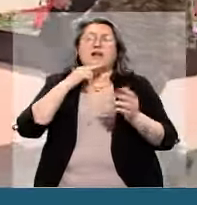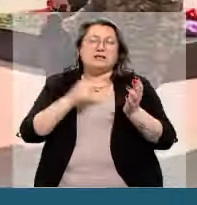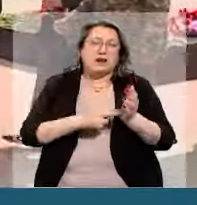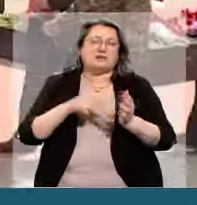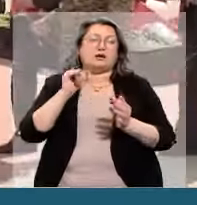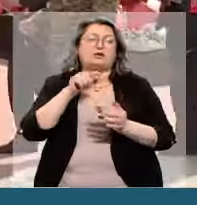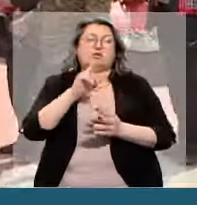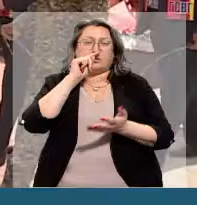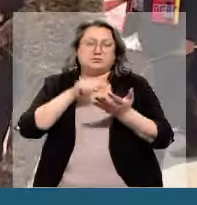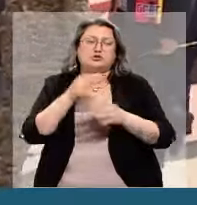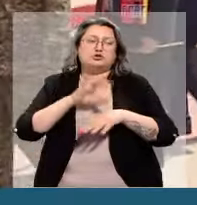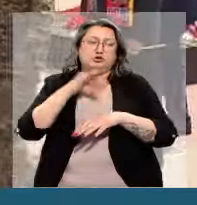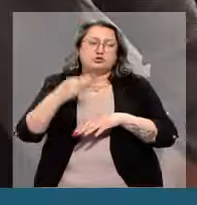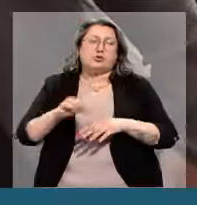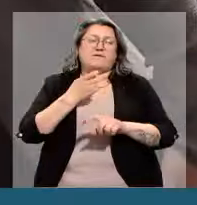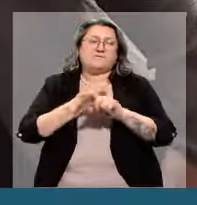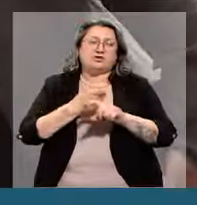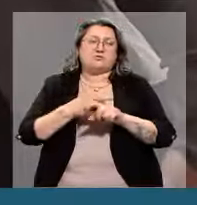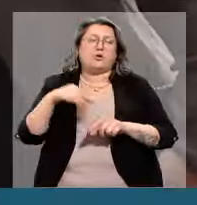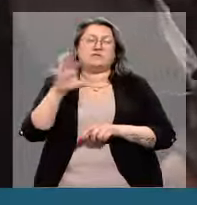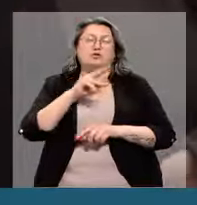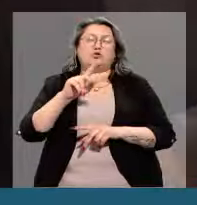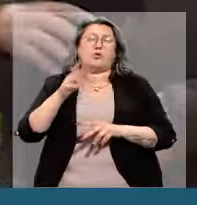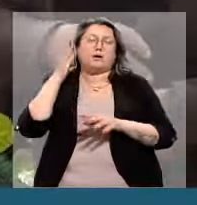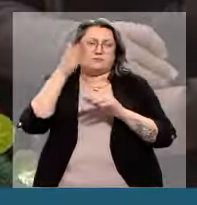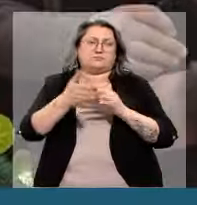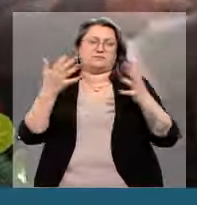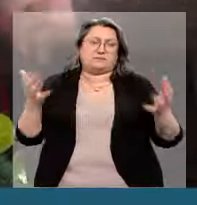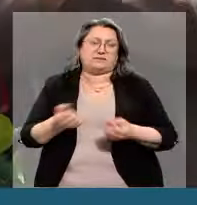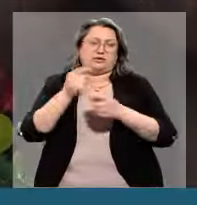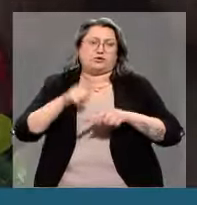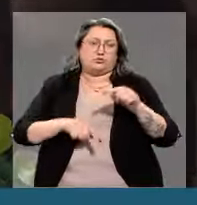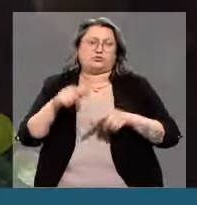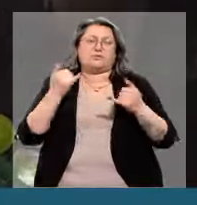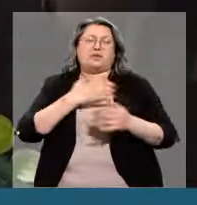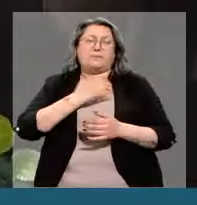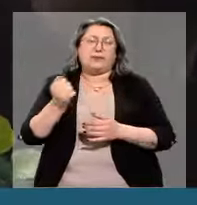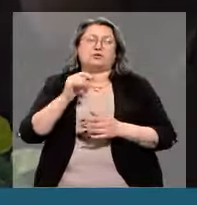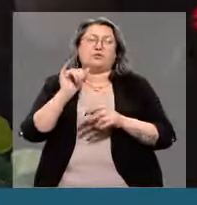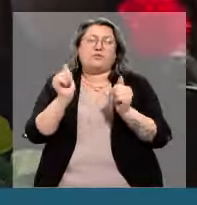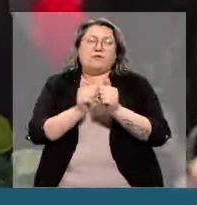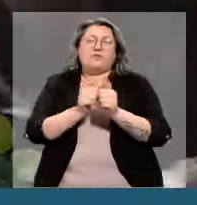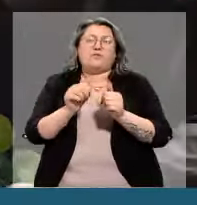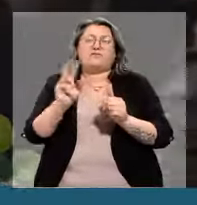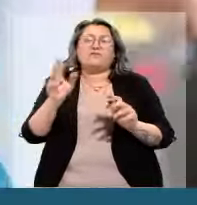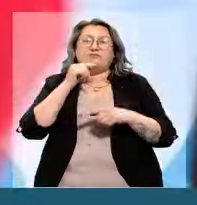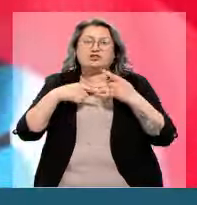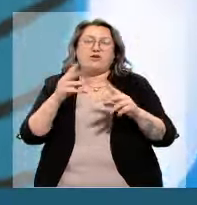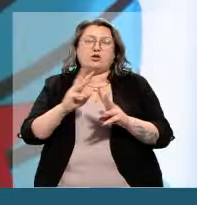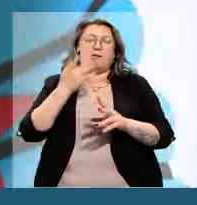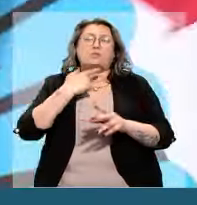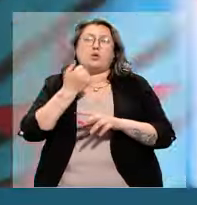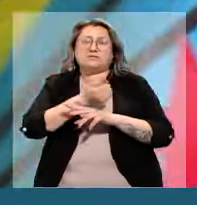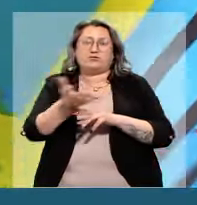кто столкнулся с жестокостью фашизма, о всех, кто бросился спасать родину. Сегодня опять у вечного огня много цветов,